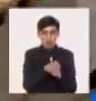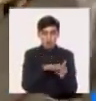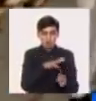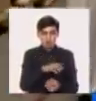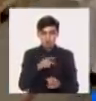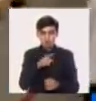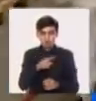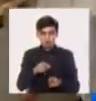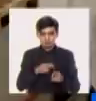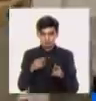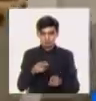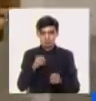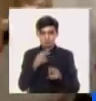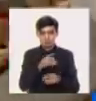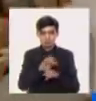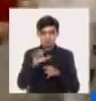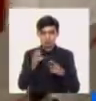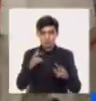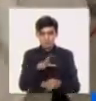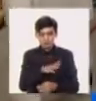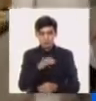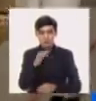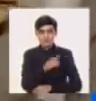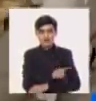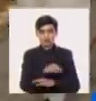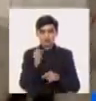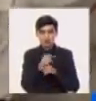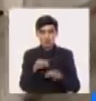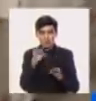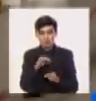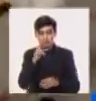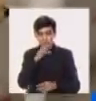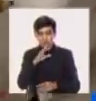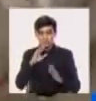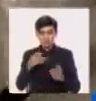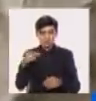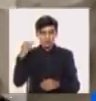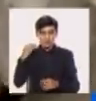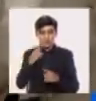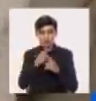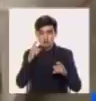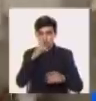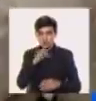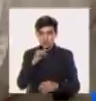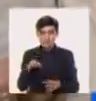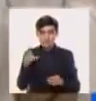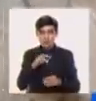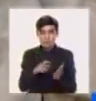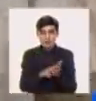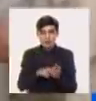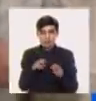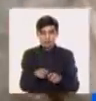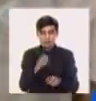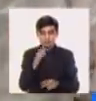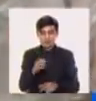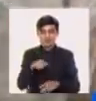дейді. Медициналық мекемелер жағдайды көре тұра дәрге тапсырыс бермесе, дабыл қақпаса, қорқып отыра берсе,